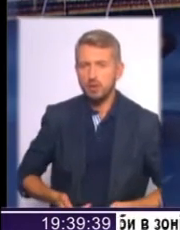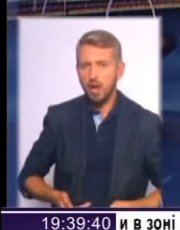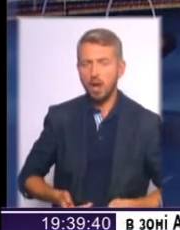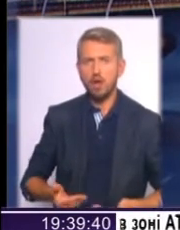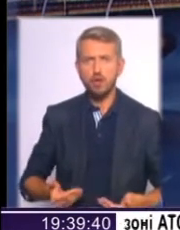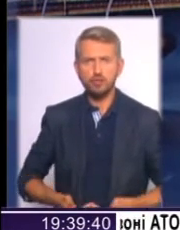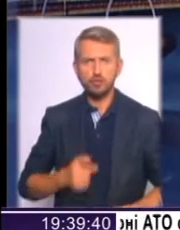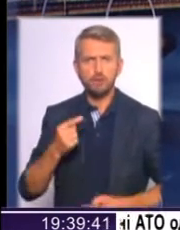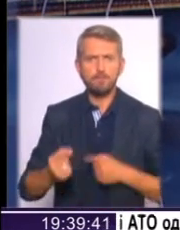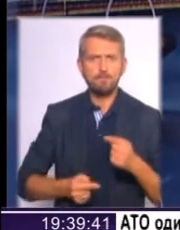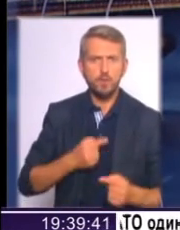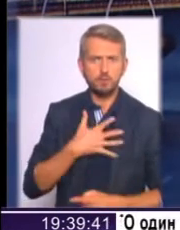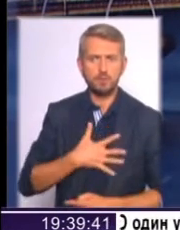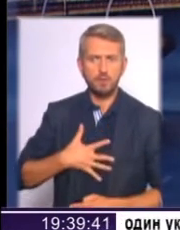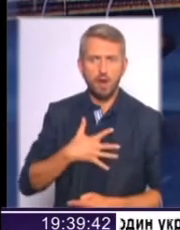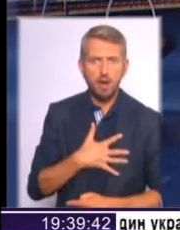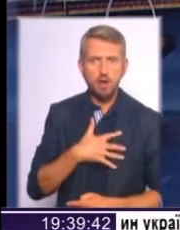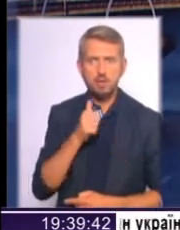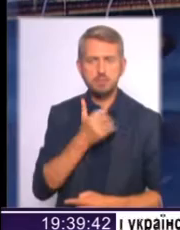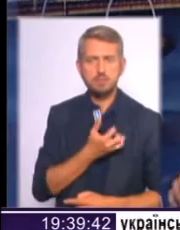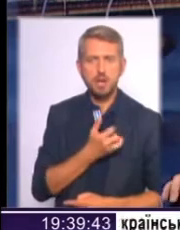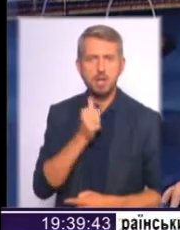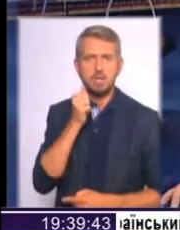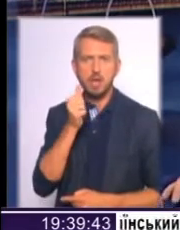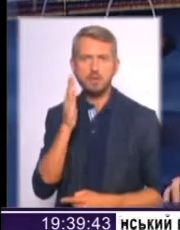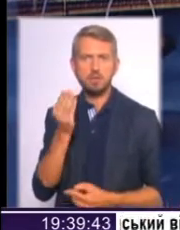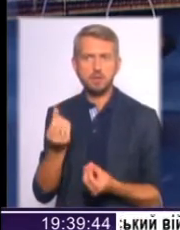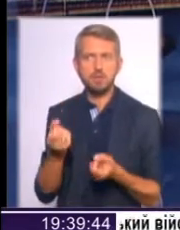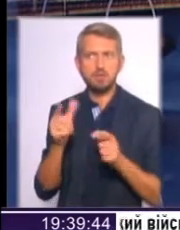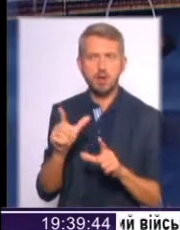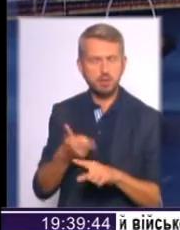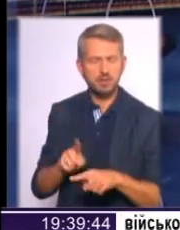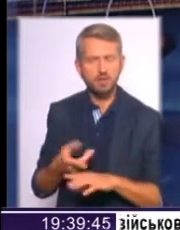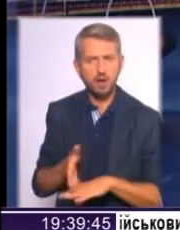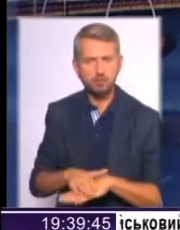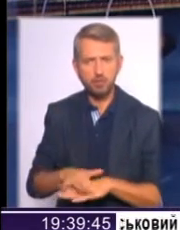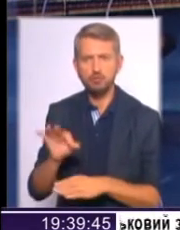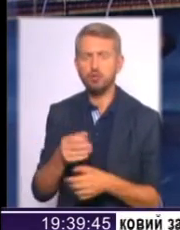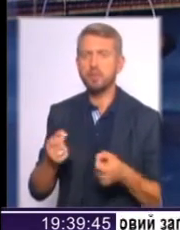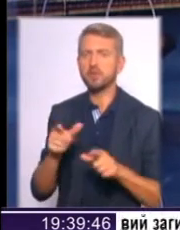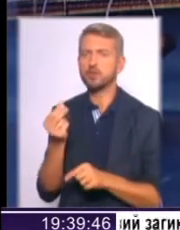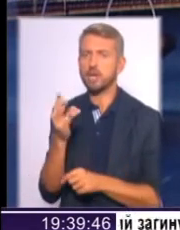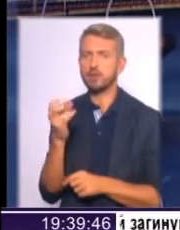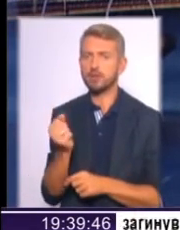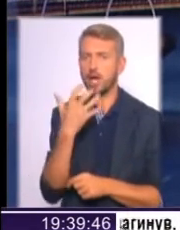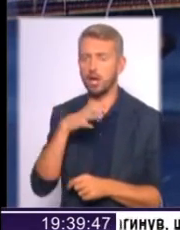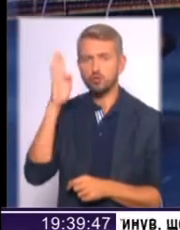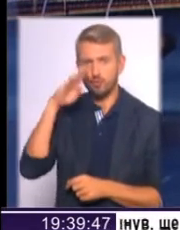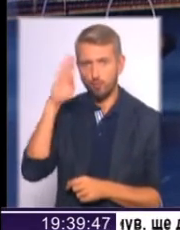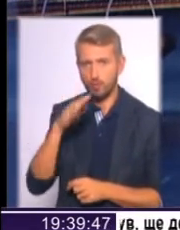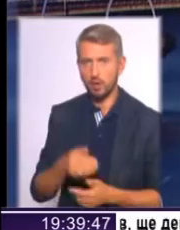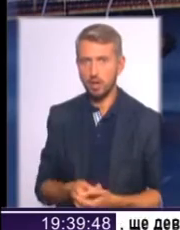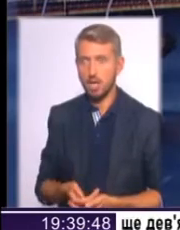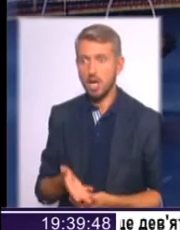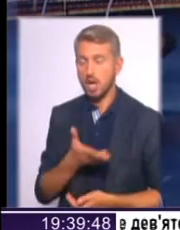щодо підвищення тарифів, це просто важко. От щодо підвищення тарифів на гарячу воду. Ну, ми платіжки